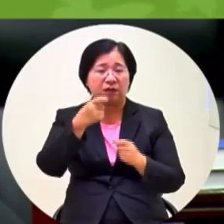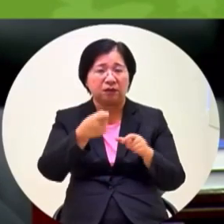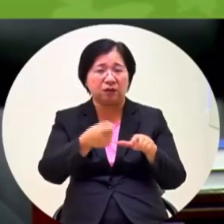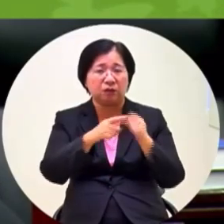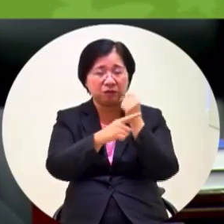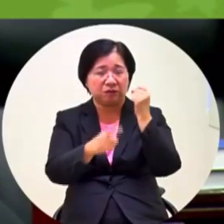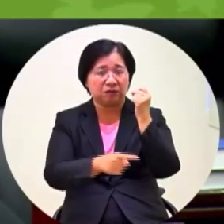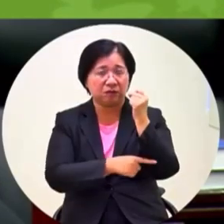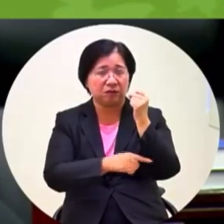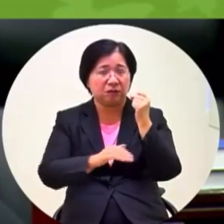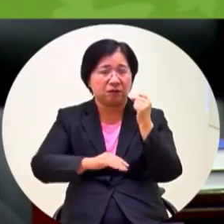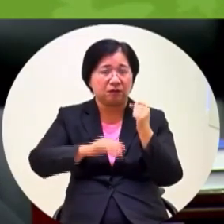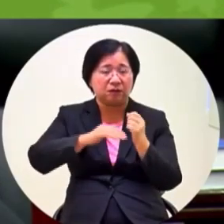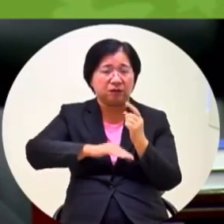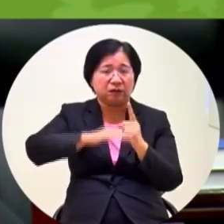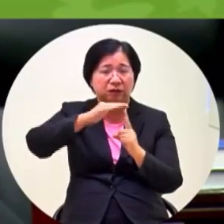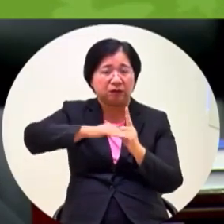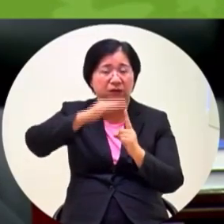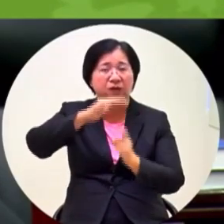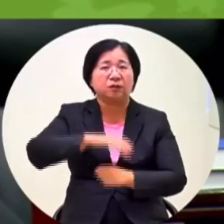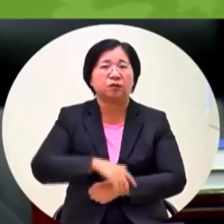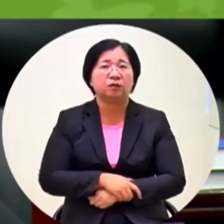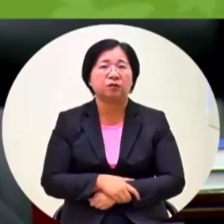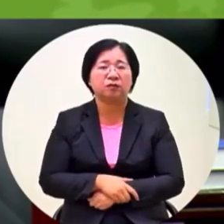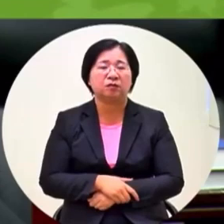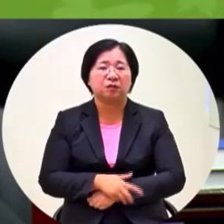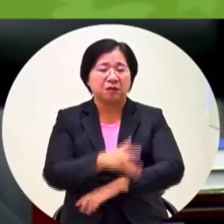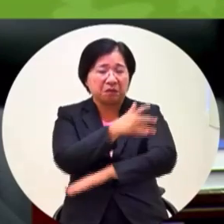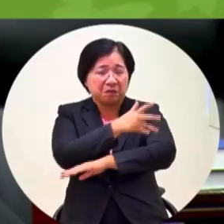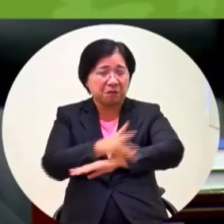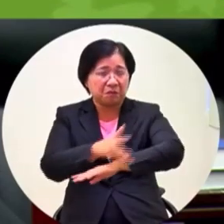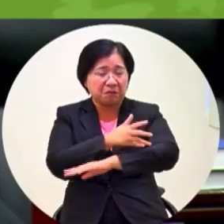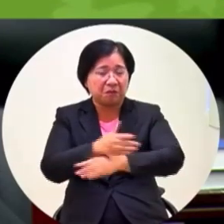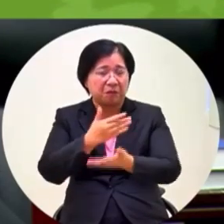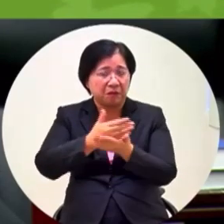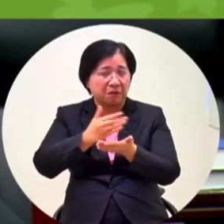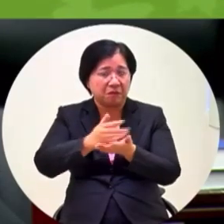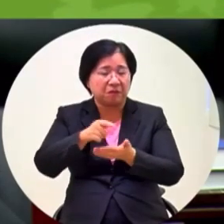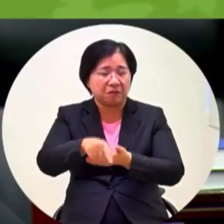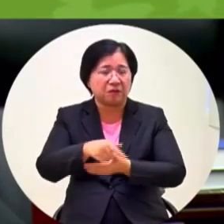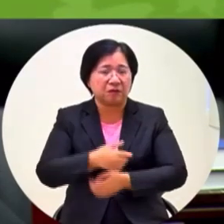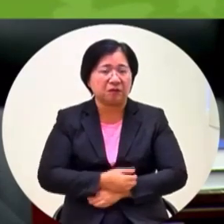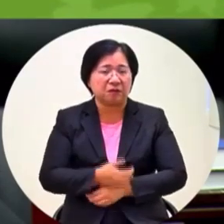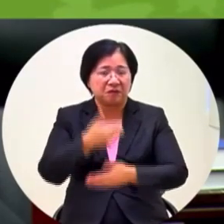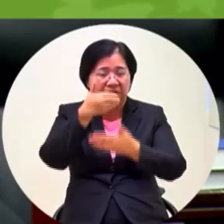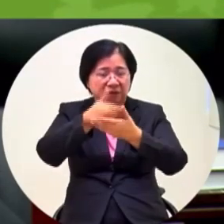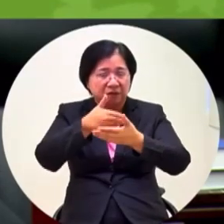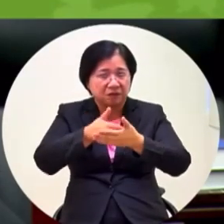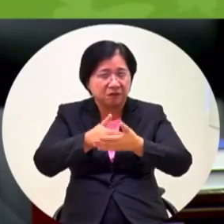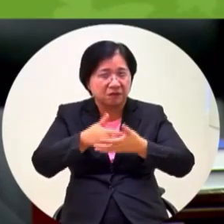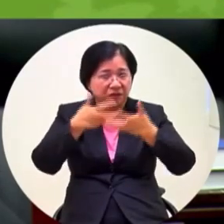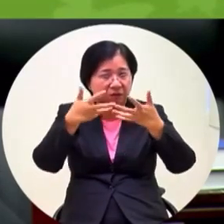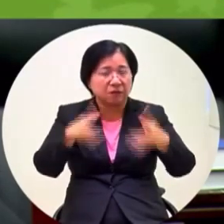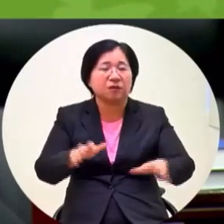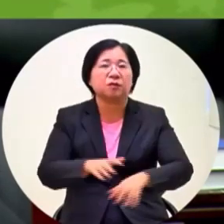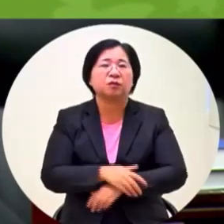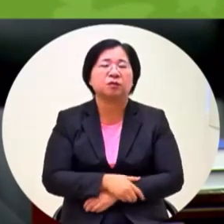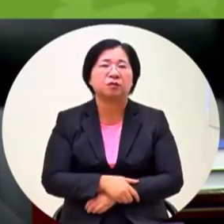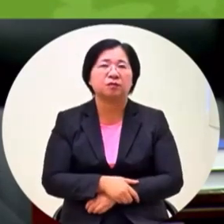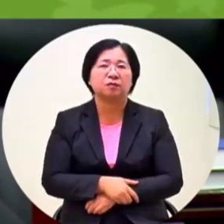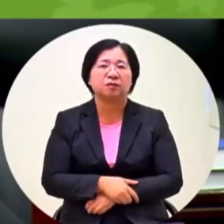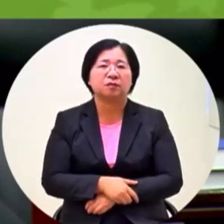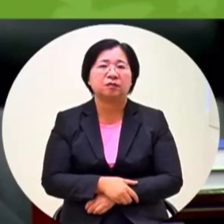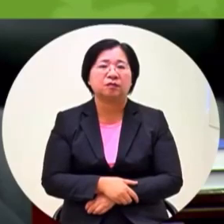管，咱的排水当中咧透，有可能会减足侪量。重点减足侪量的过程